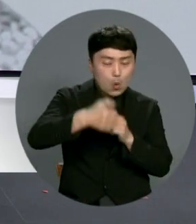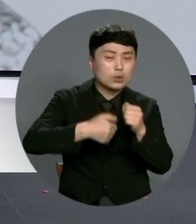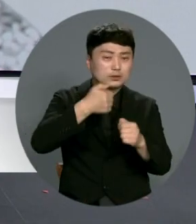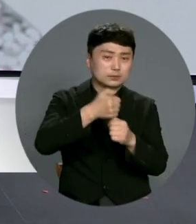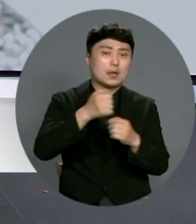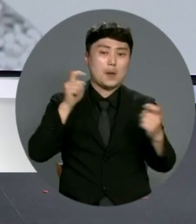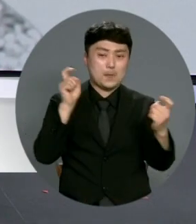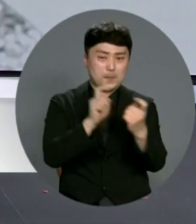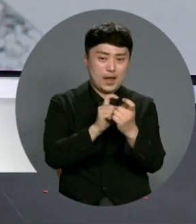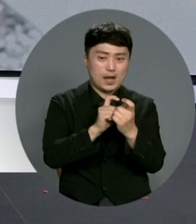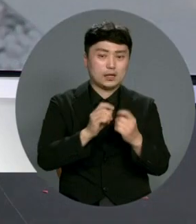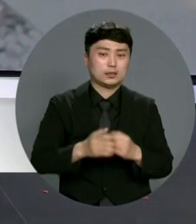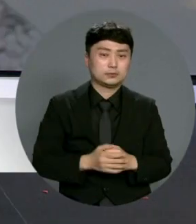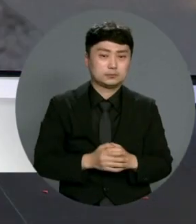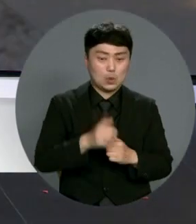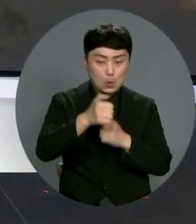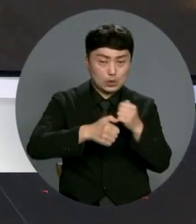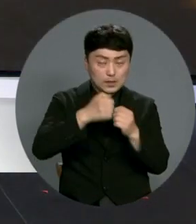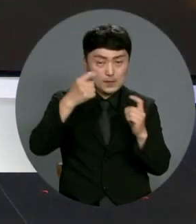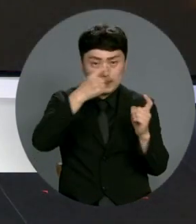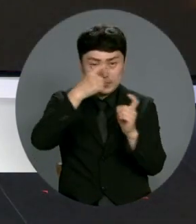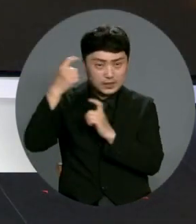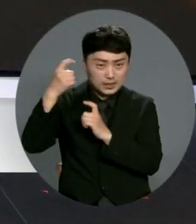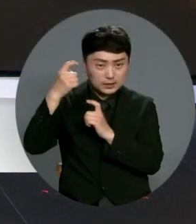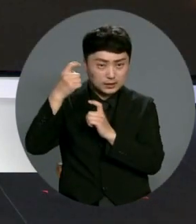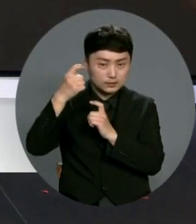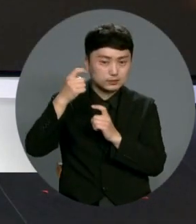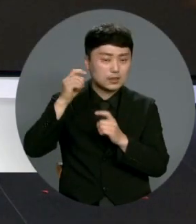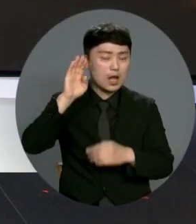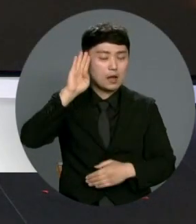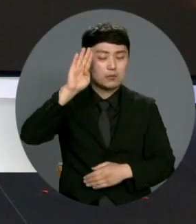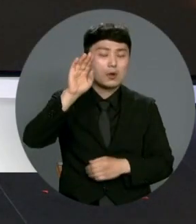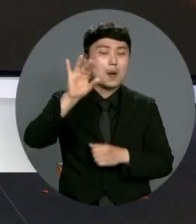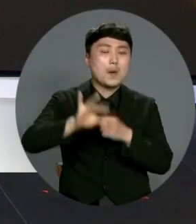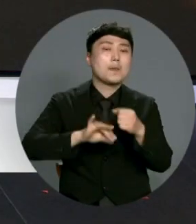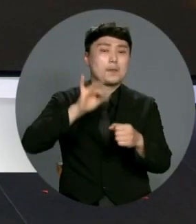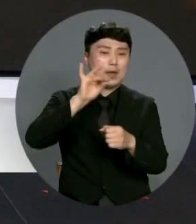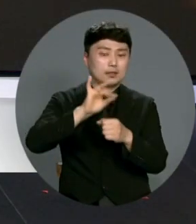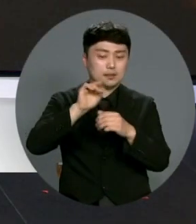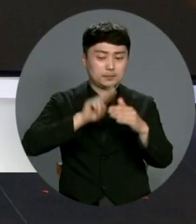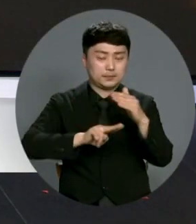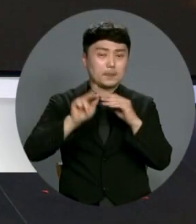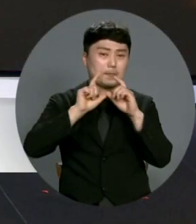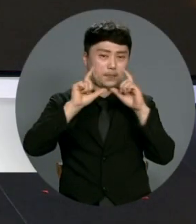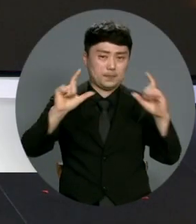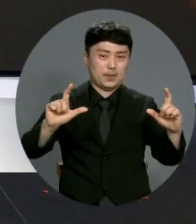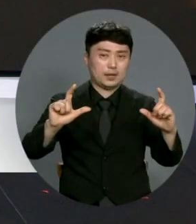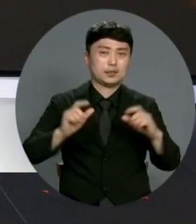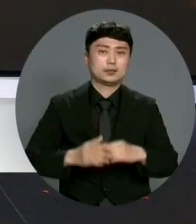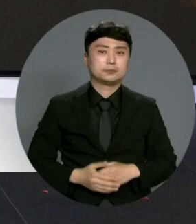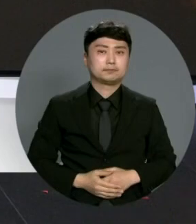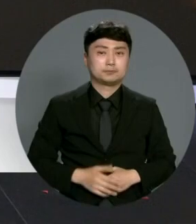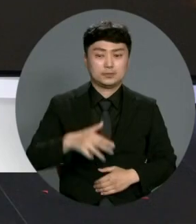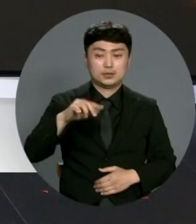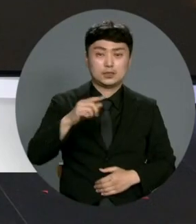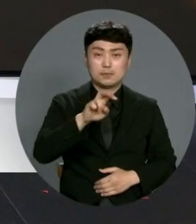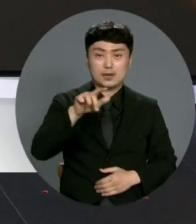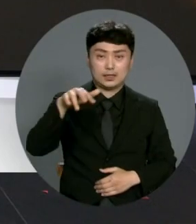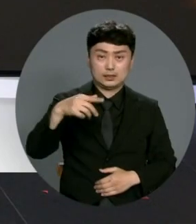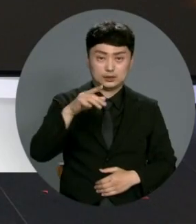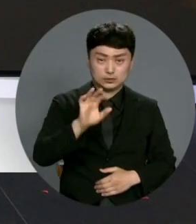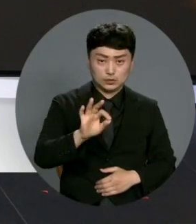문화재청은 천마총 발굴 50년을 기념해 미래 100년을 다짐하는 비전을 선포했는데요. 천마총에서